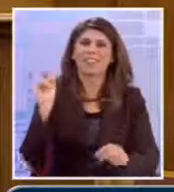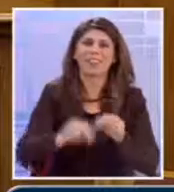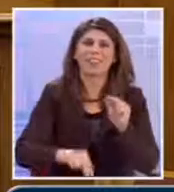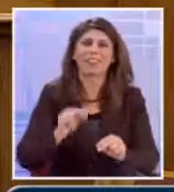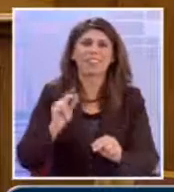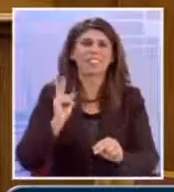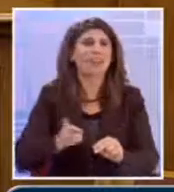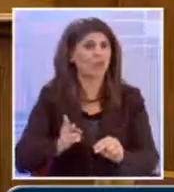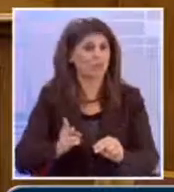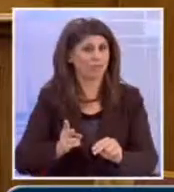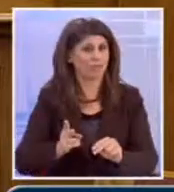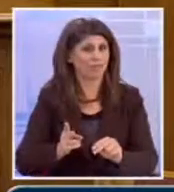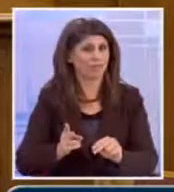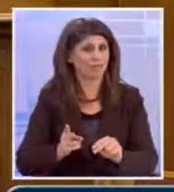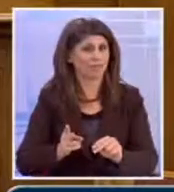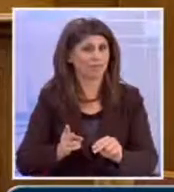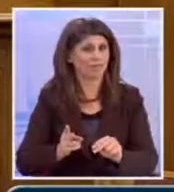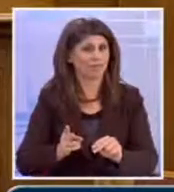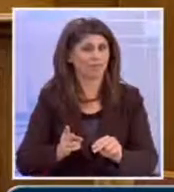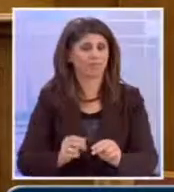το κακό.